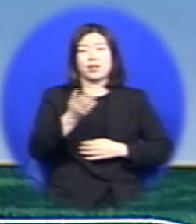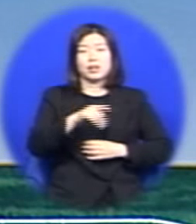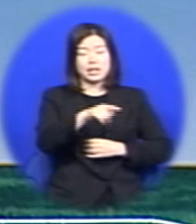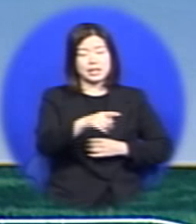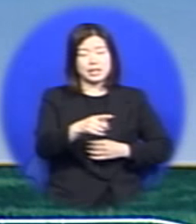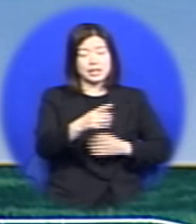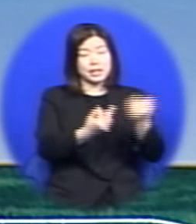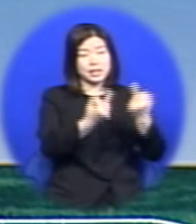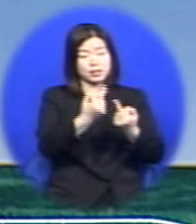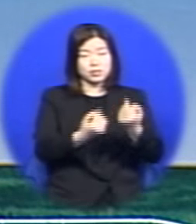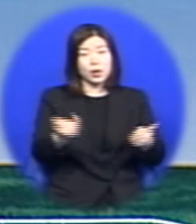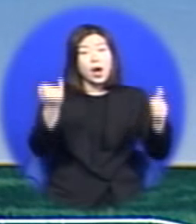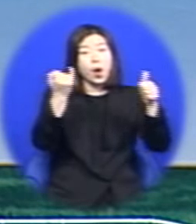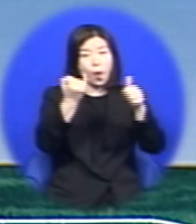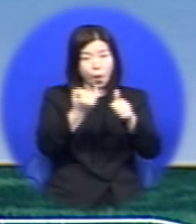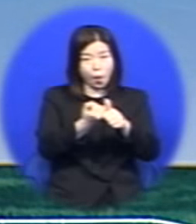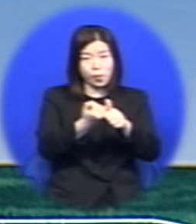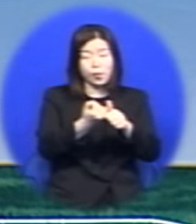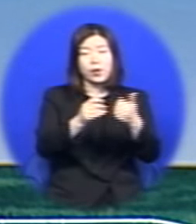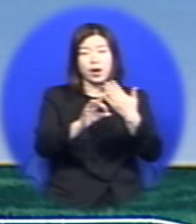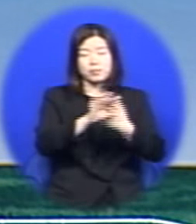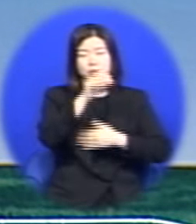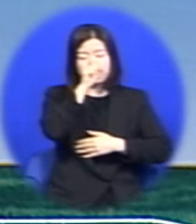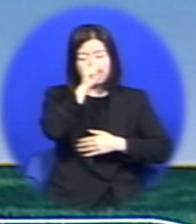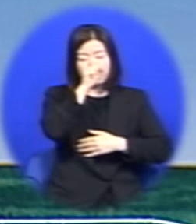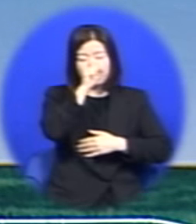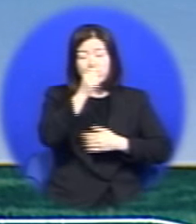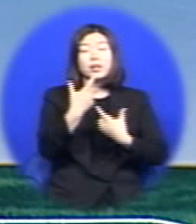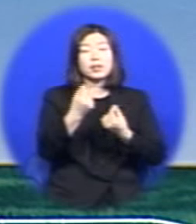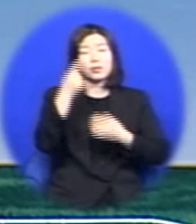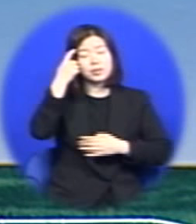결혼하면 좋겠다. 그렇게 그리던 그 형제예요.